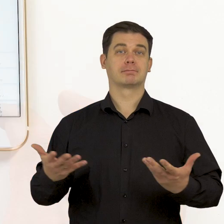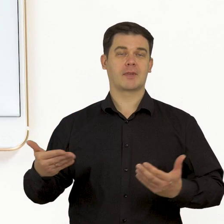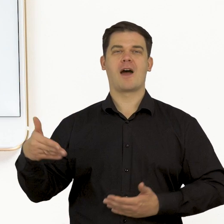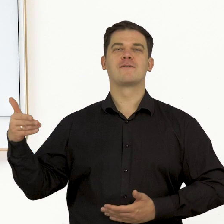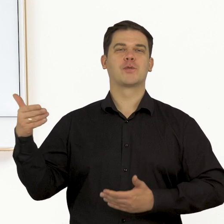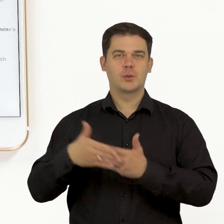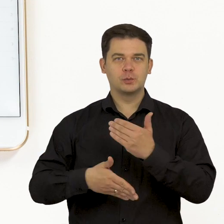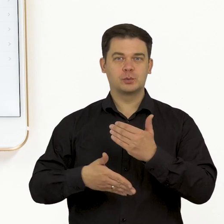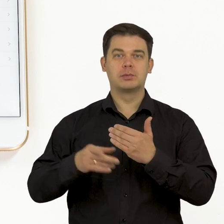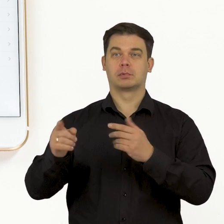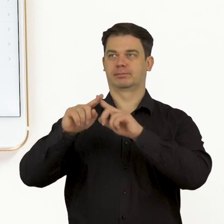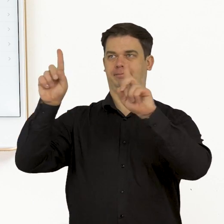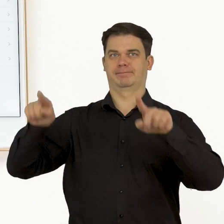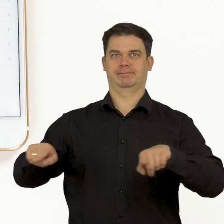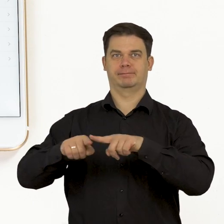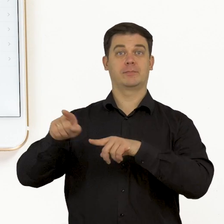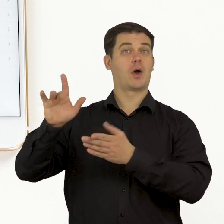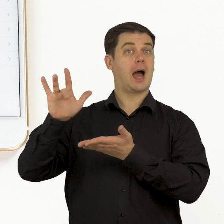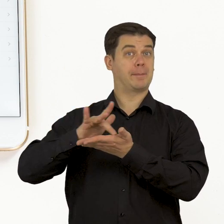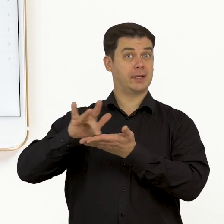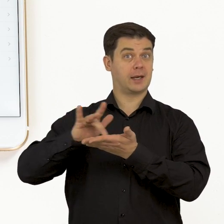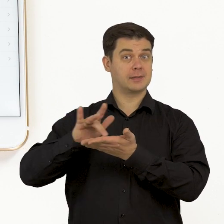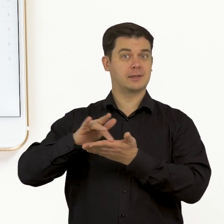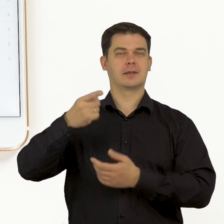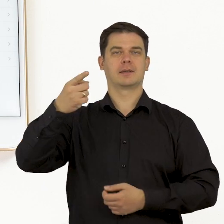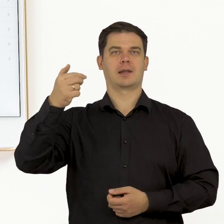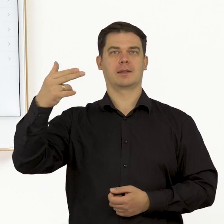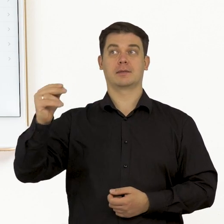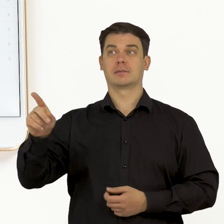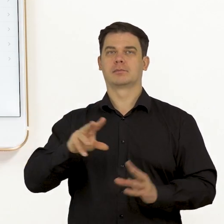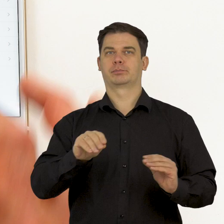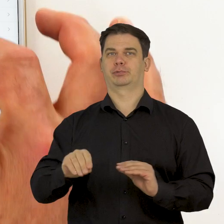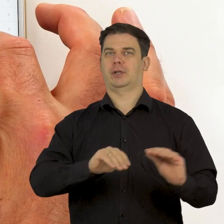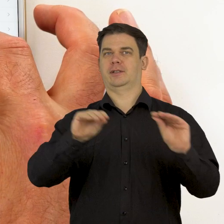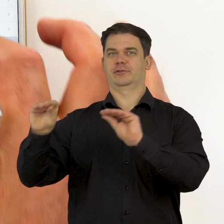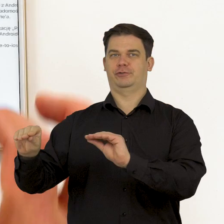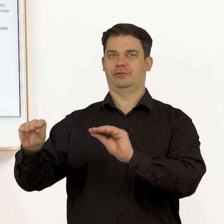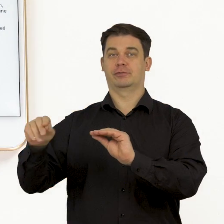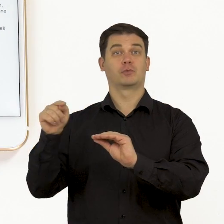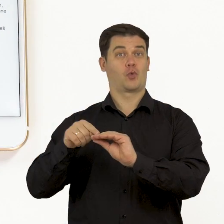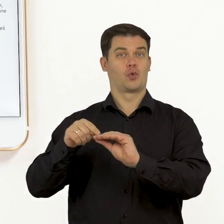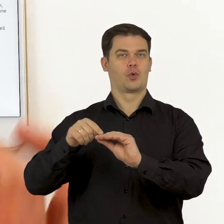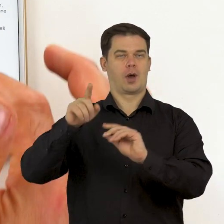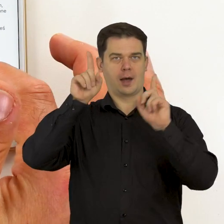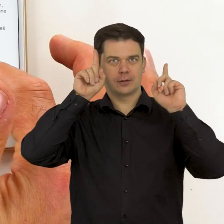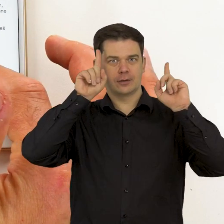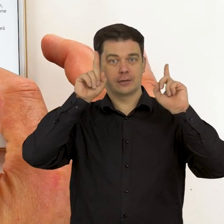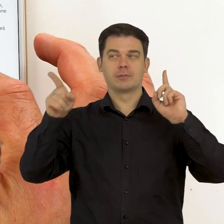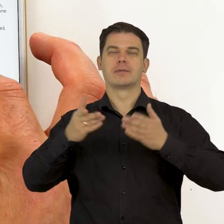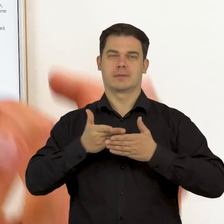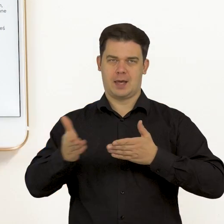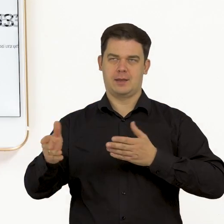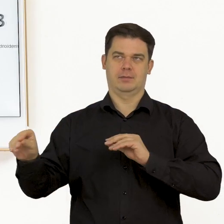Aż dojdziemy do tego ekranu. Tu wybieramy opcję Przenieś dane z Androida. A następnie